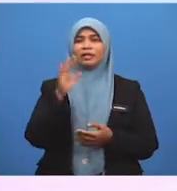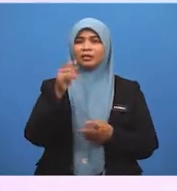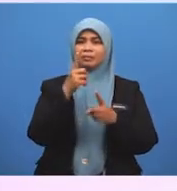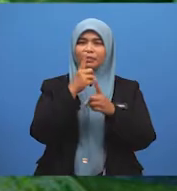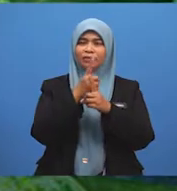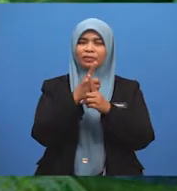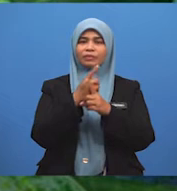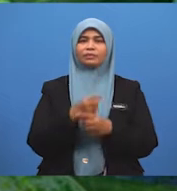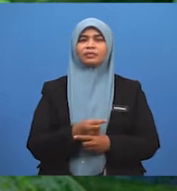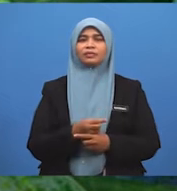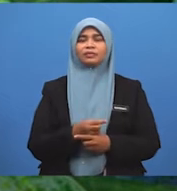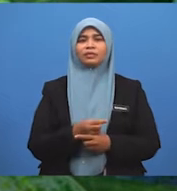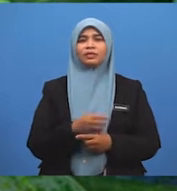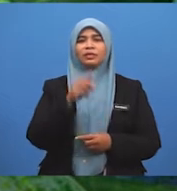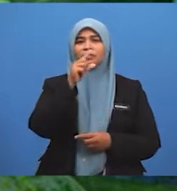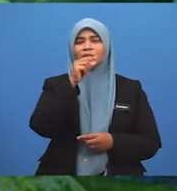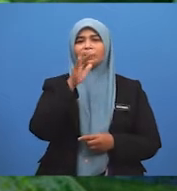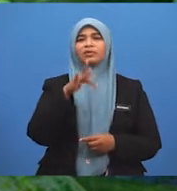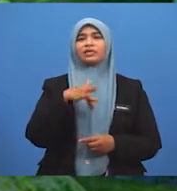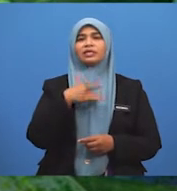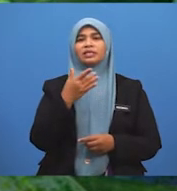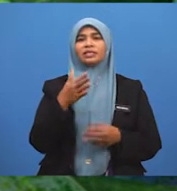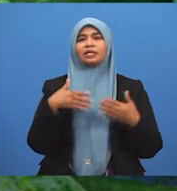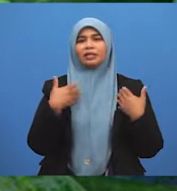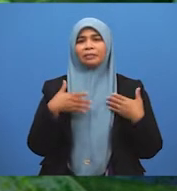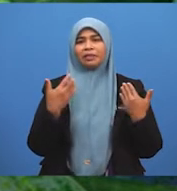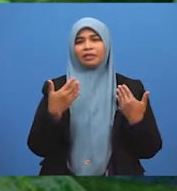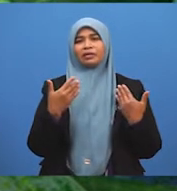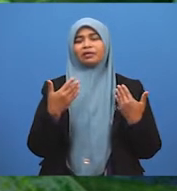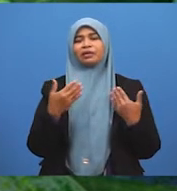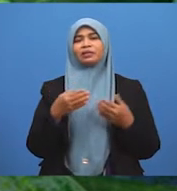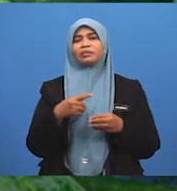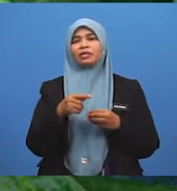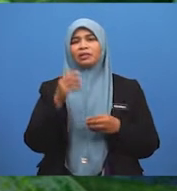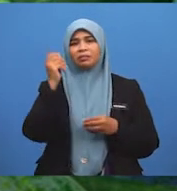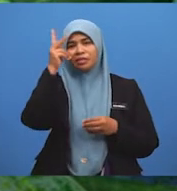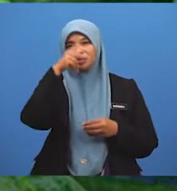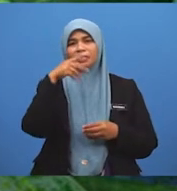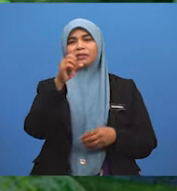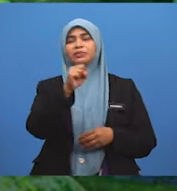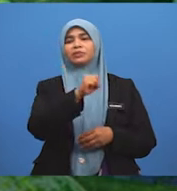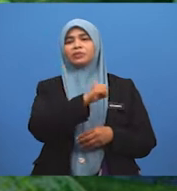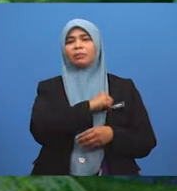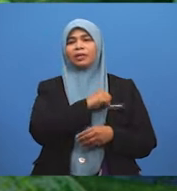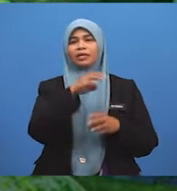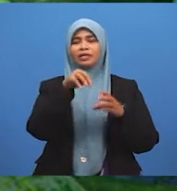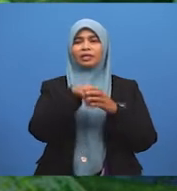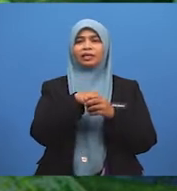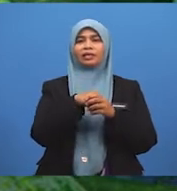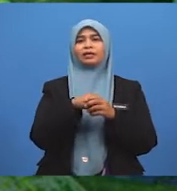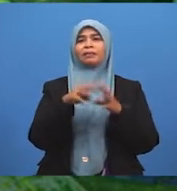betul. Burung berasa gembira apabila bersikap